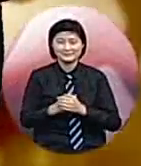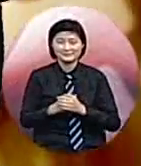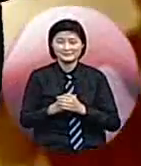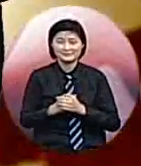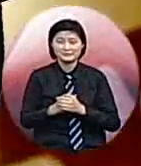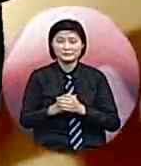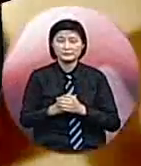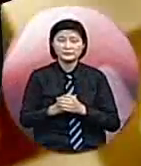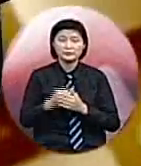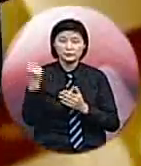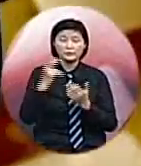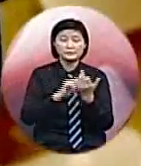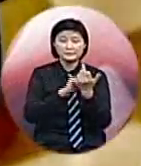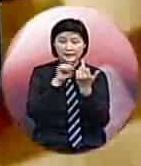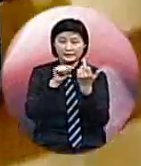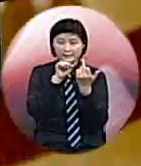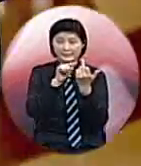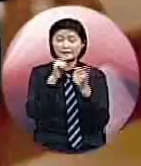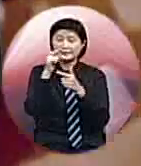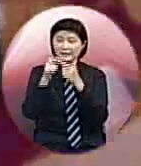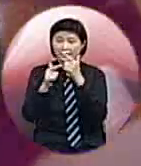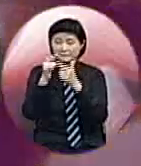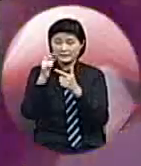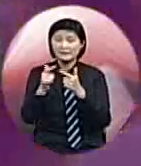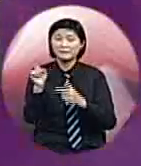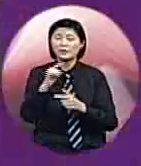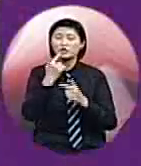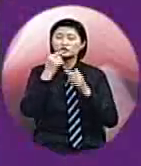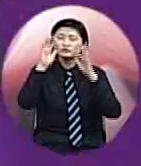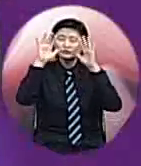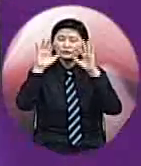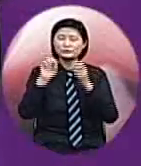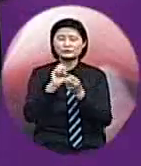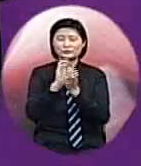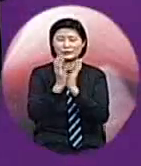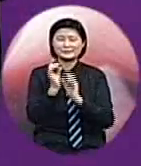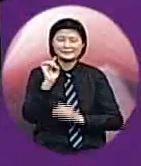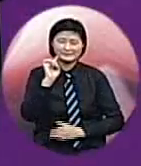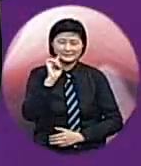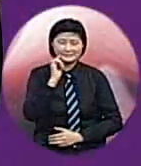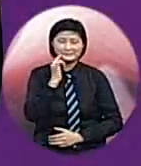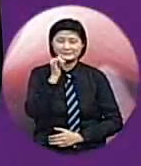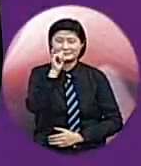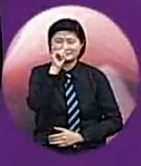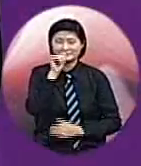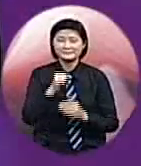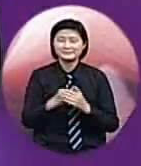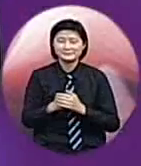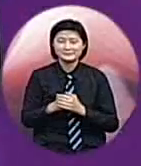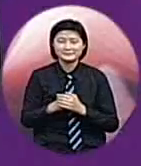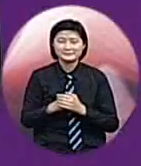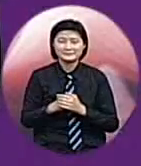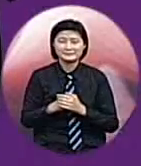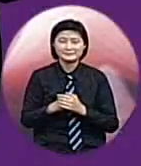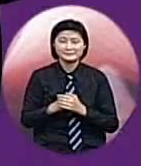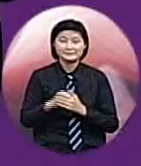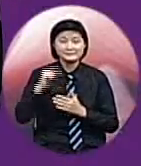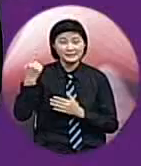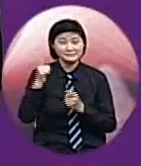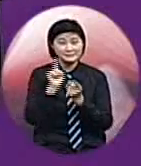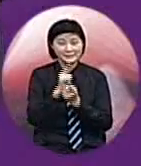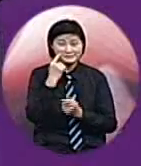그리고 산에는 나무에는 눈꽃이 피어있어요. 예쁘게. 예. 네. 예. 다음